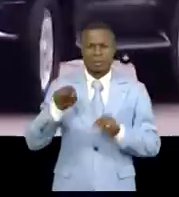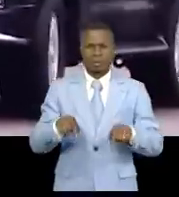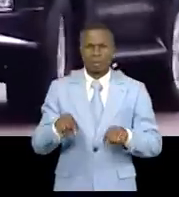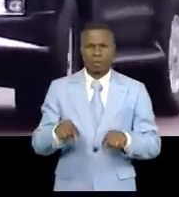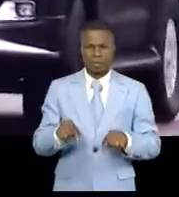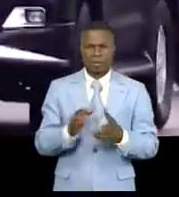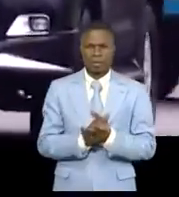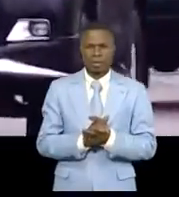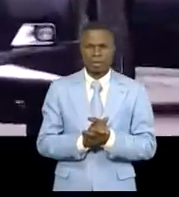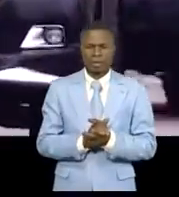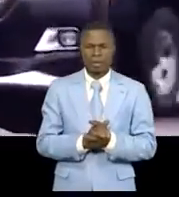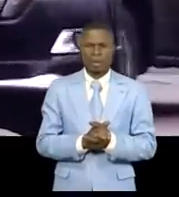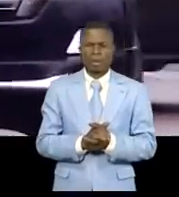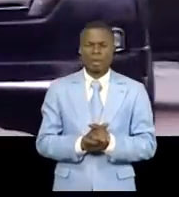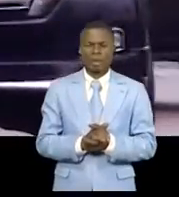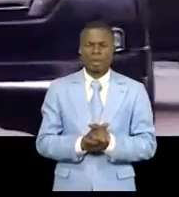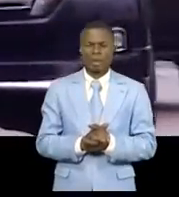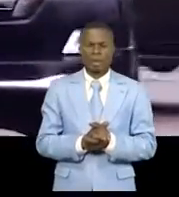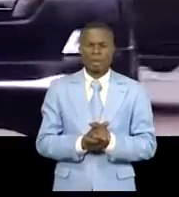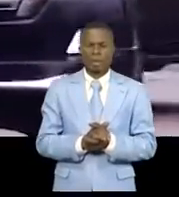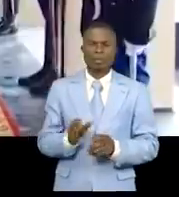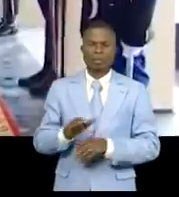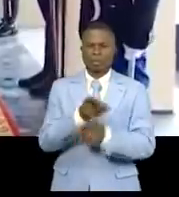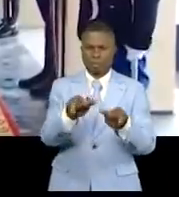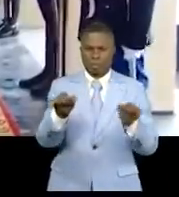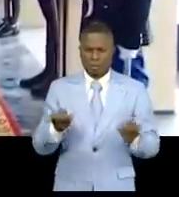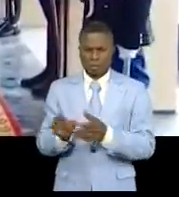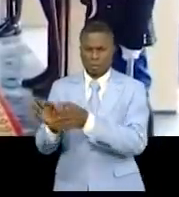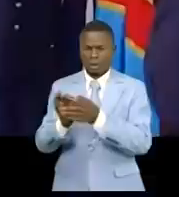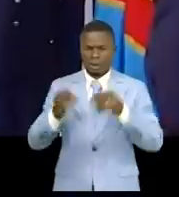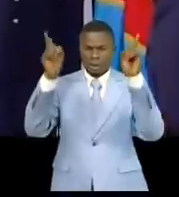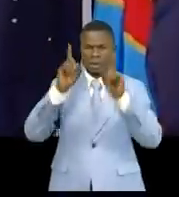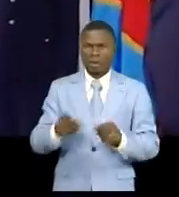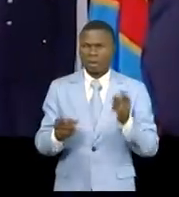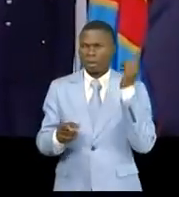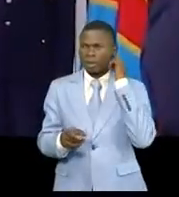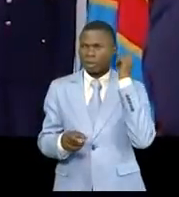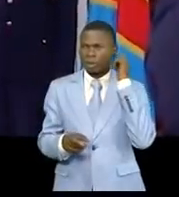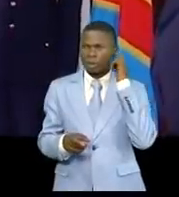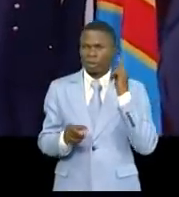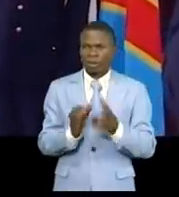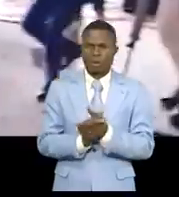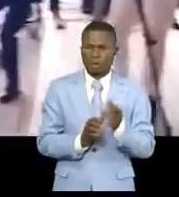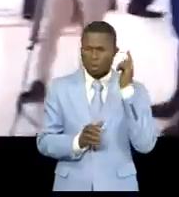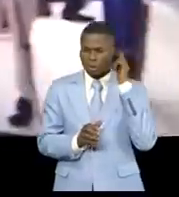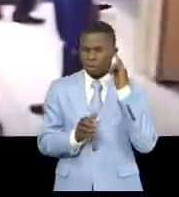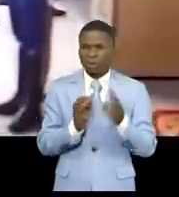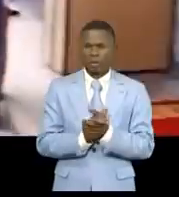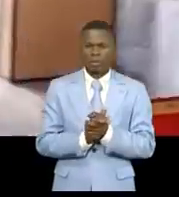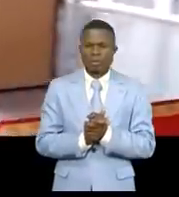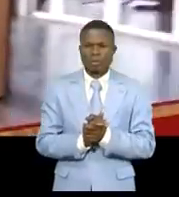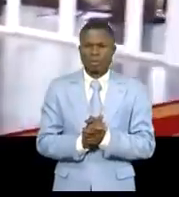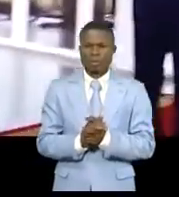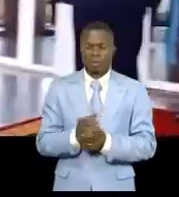19 avril 2021 à la cité de l'Union africaine, le président de la Somalie, Mohamed Abdallah Mohamed, qui effectuait